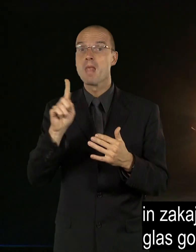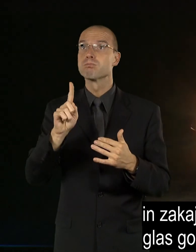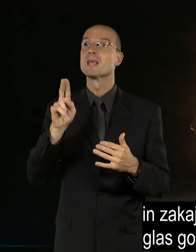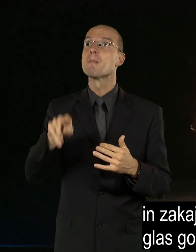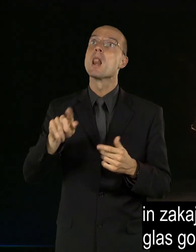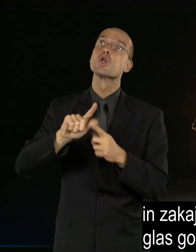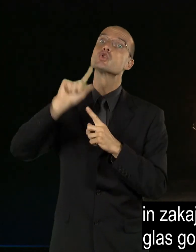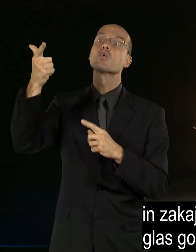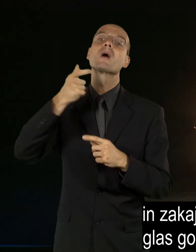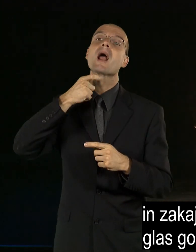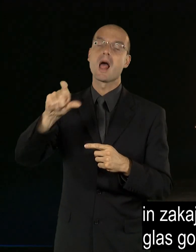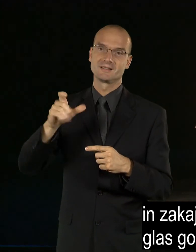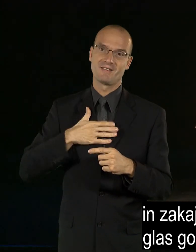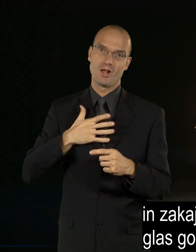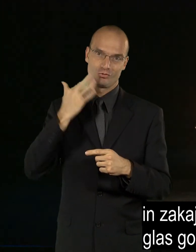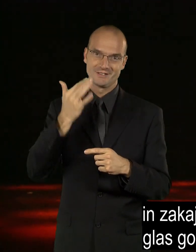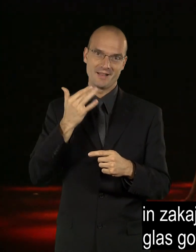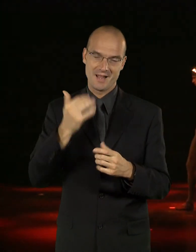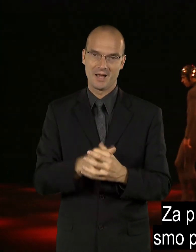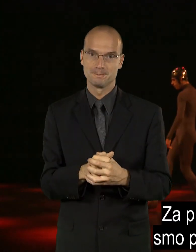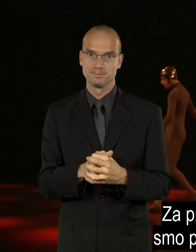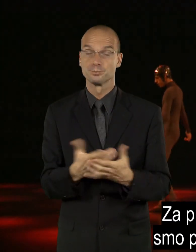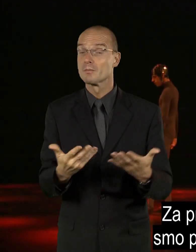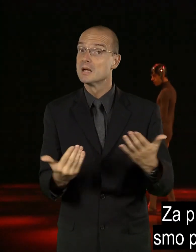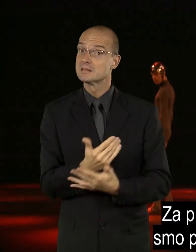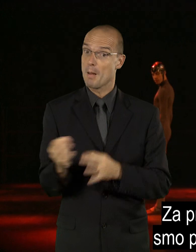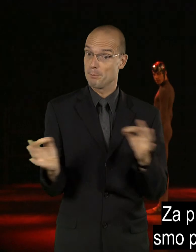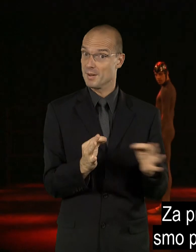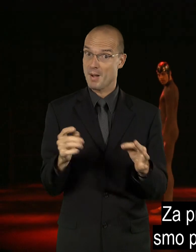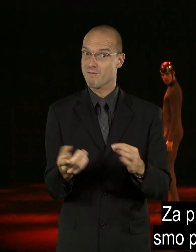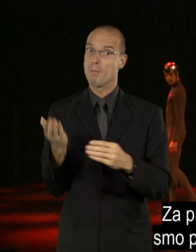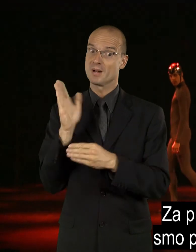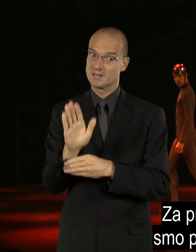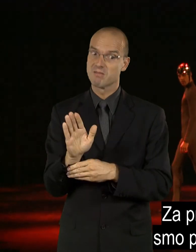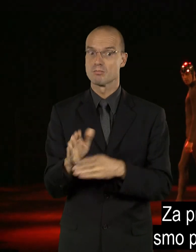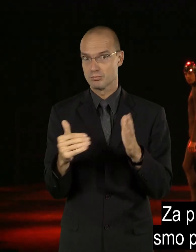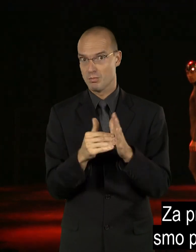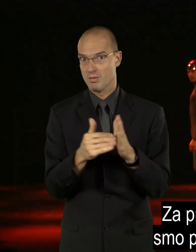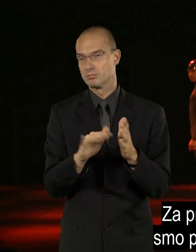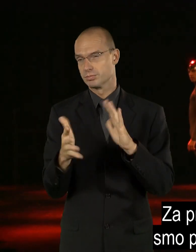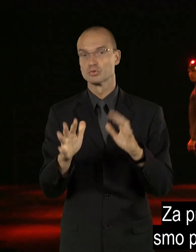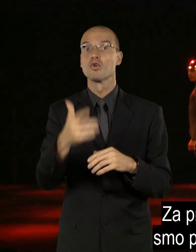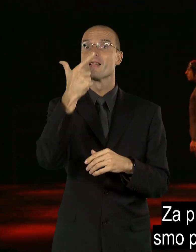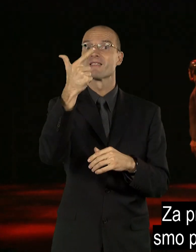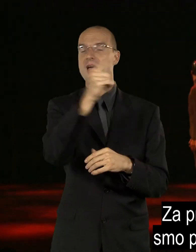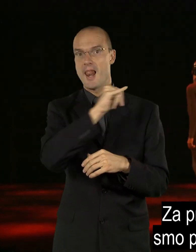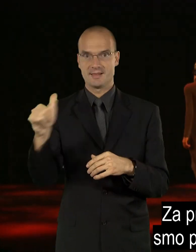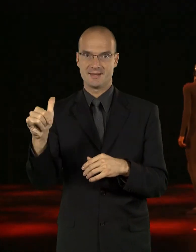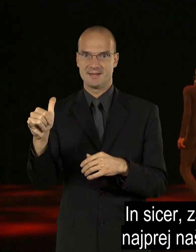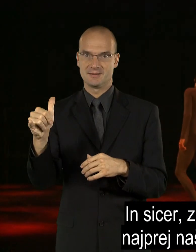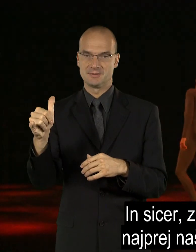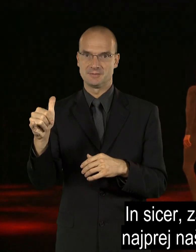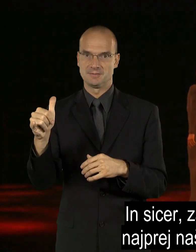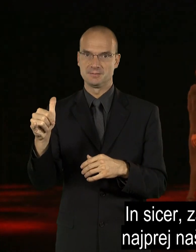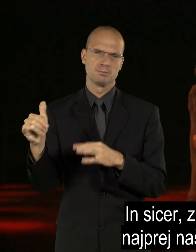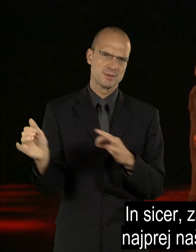nek drug glas govoril o naših sanjah. Za pripravo predstave smo potrebovali kar 2 leti in sicer